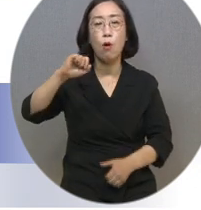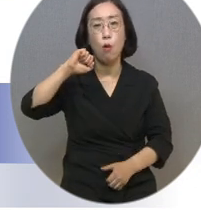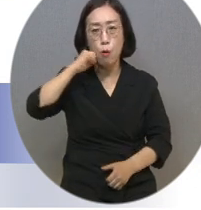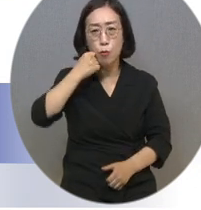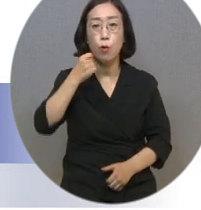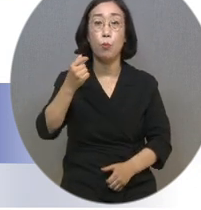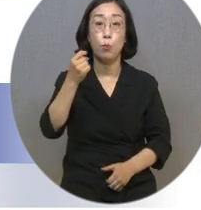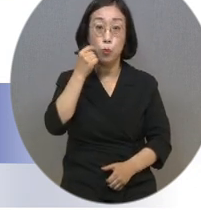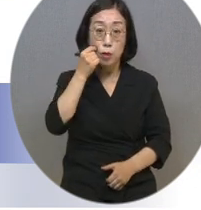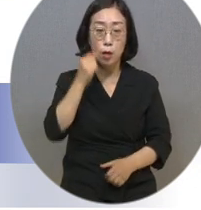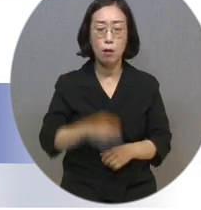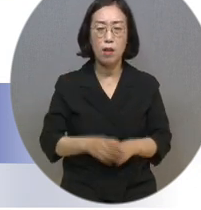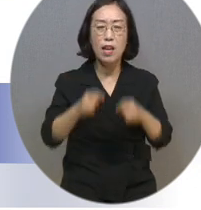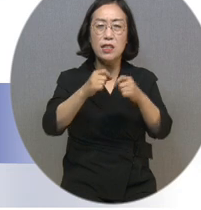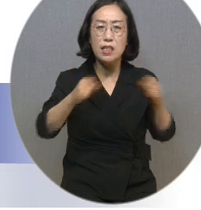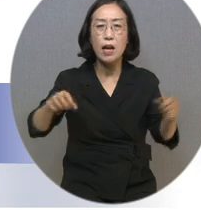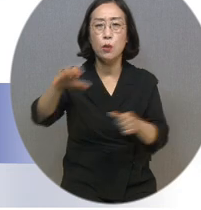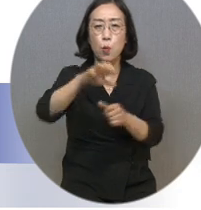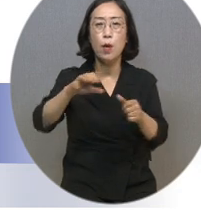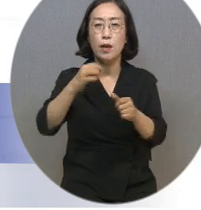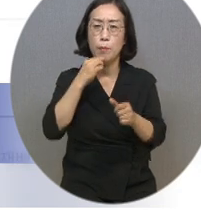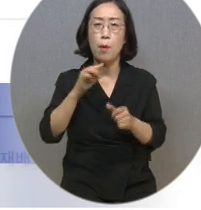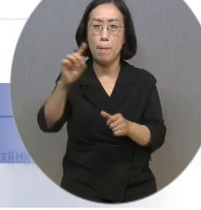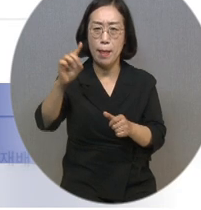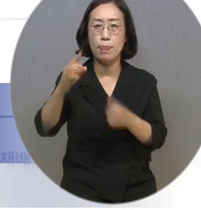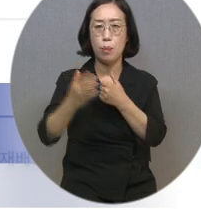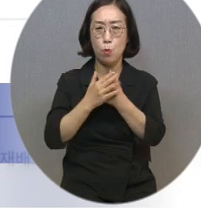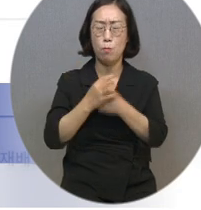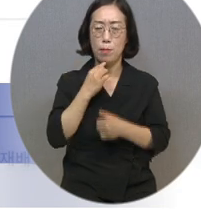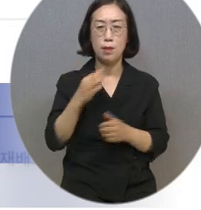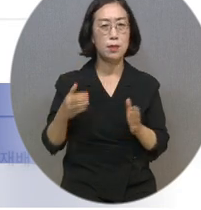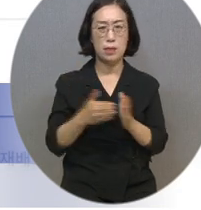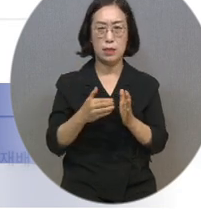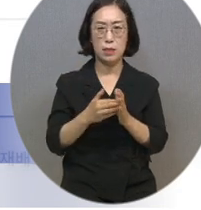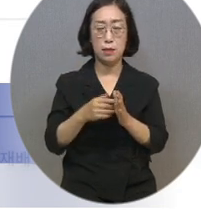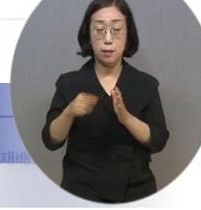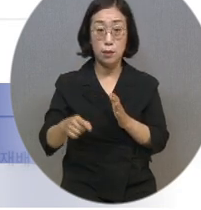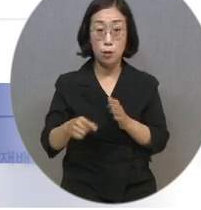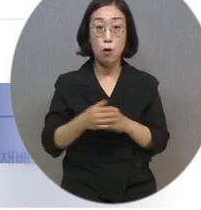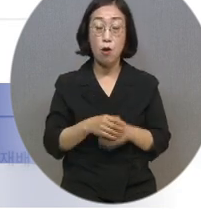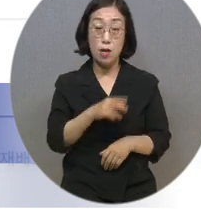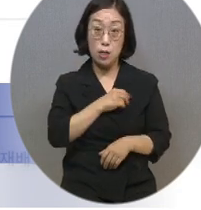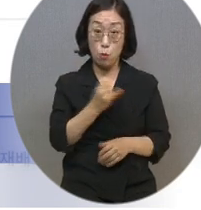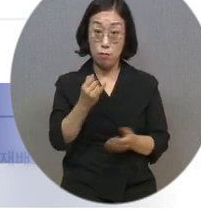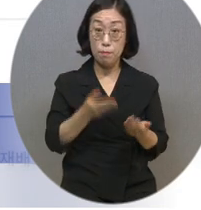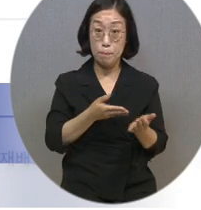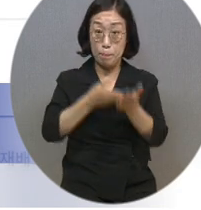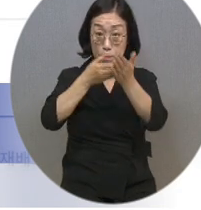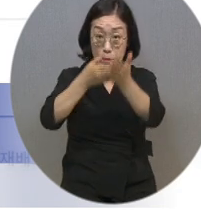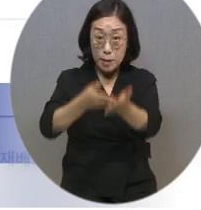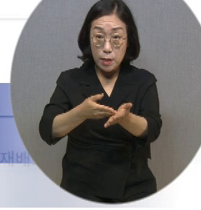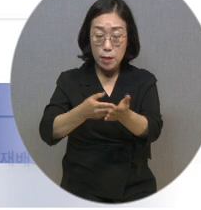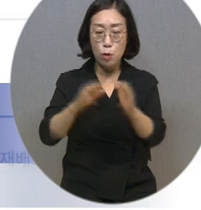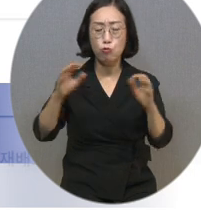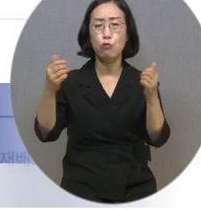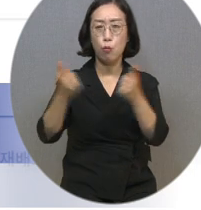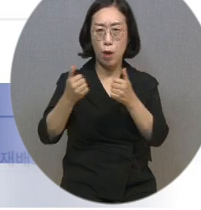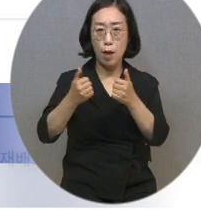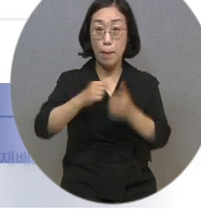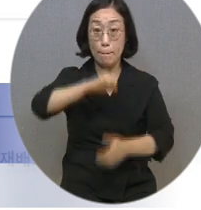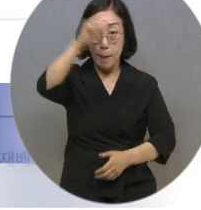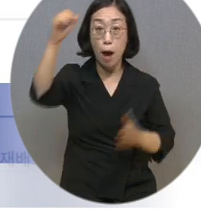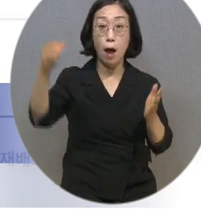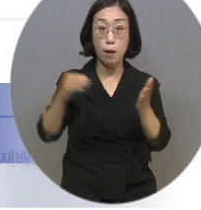장기 요양급여만을 신청할 수밖에 없었습니다. 김 의원이 이번에 발의한 개정 법률안이 국회 본회의를